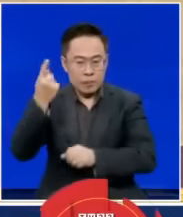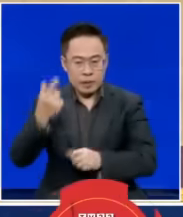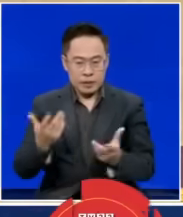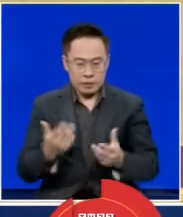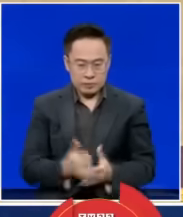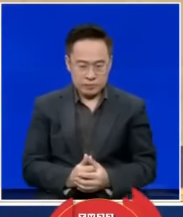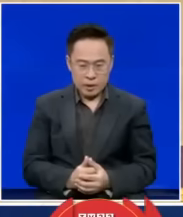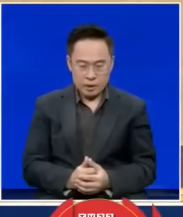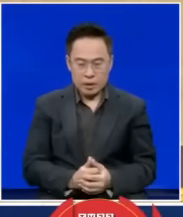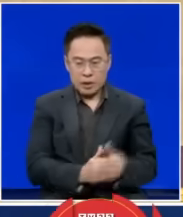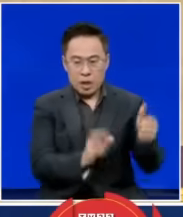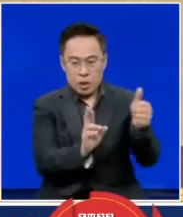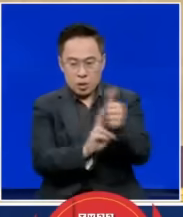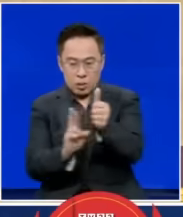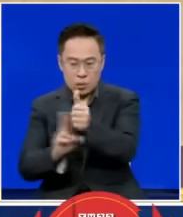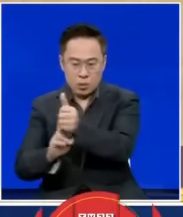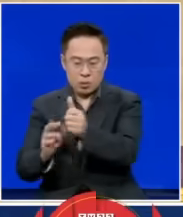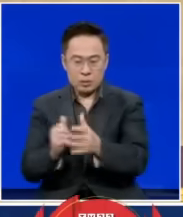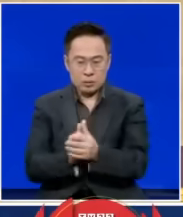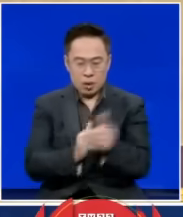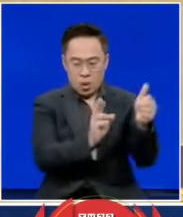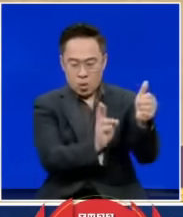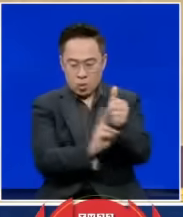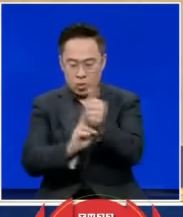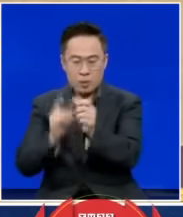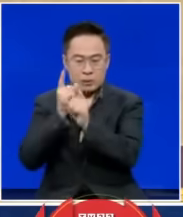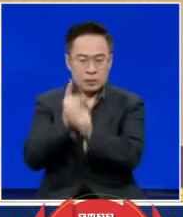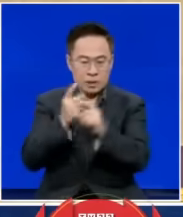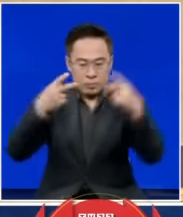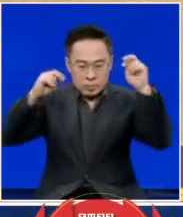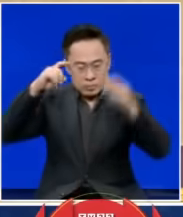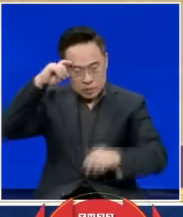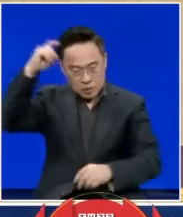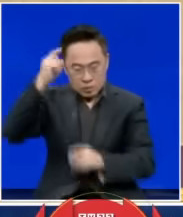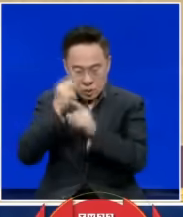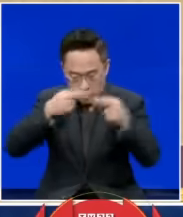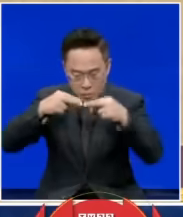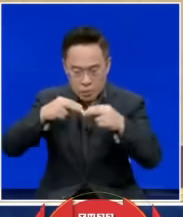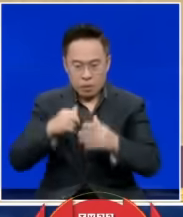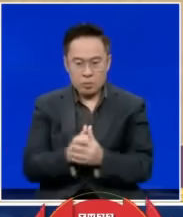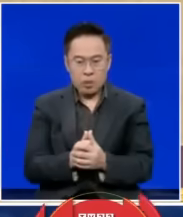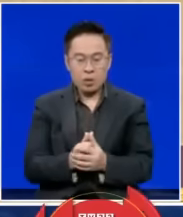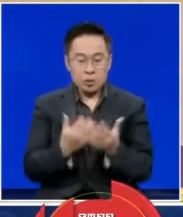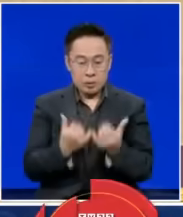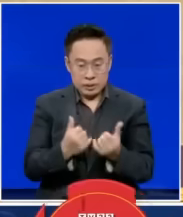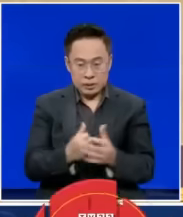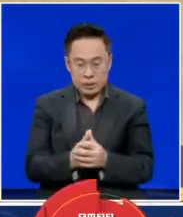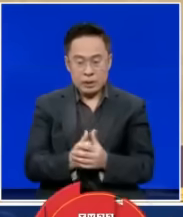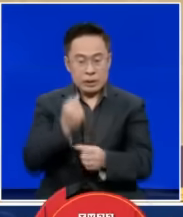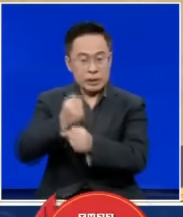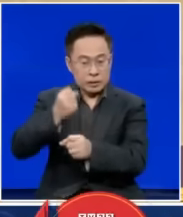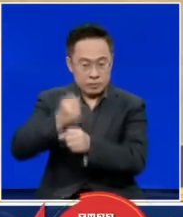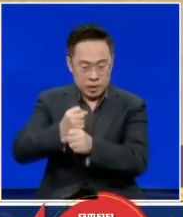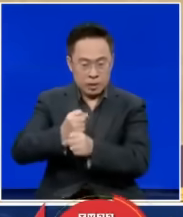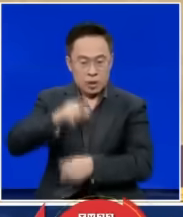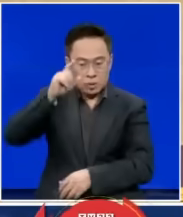ราเห็นบรรดารองโฆษกเนี่ยตามท่านนายกไปในทุกที่อ๋อเพิ่งมารู้ว่าท่านมีการพูดว่าการทำง